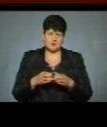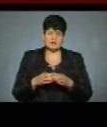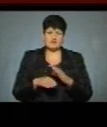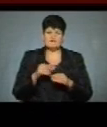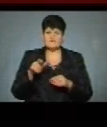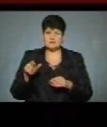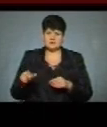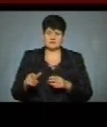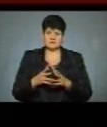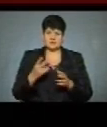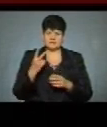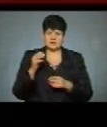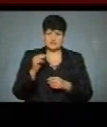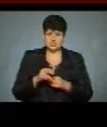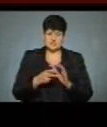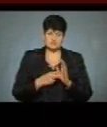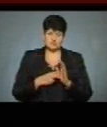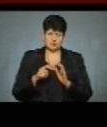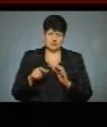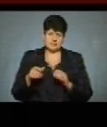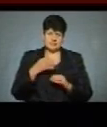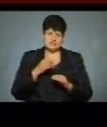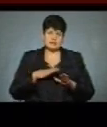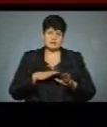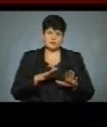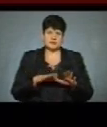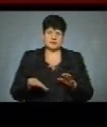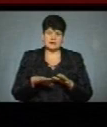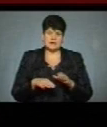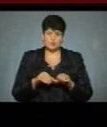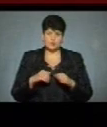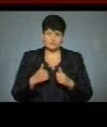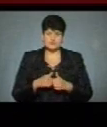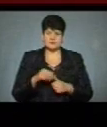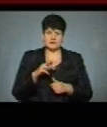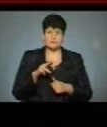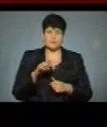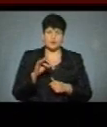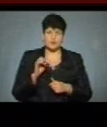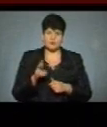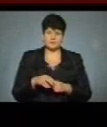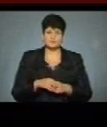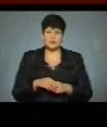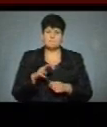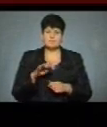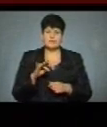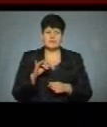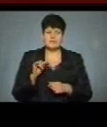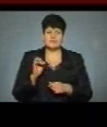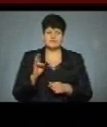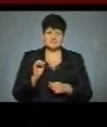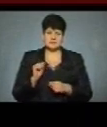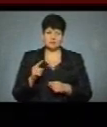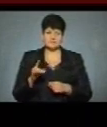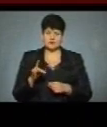понад 2800 осіб, повідомила заступниця голови територіальної виборчої комісії Марія Прок. У Млиновецькій сільській громаді Зборівського